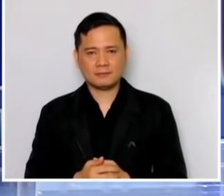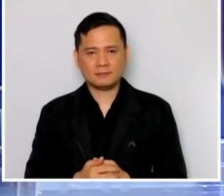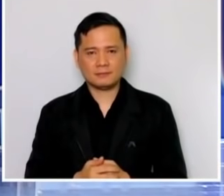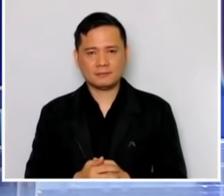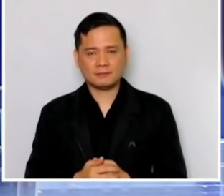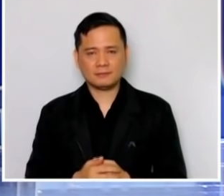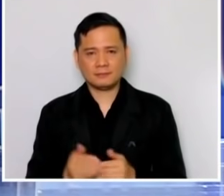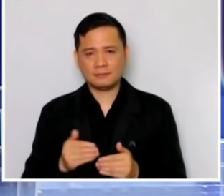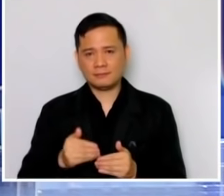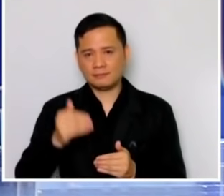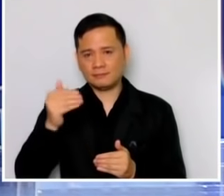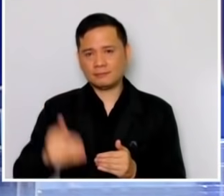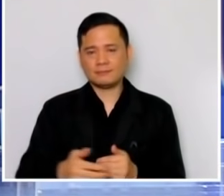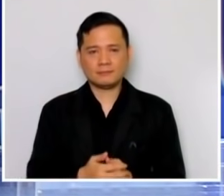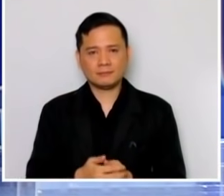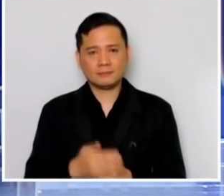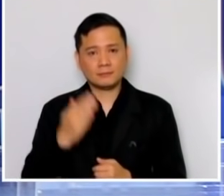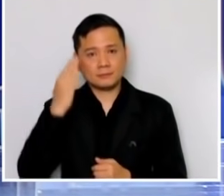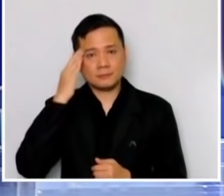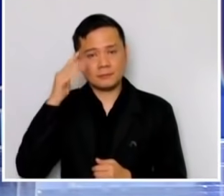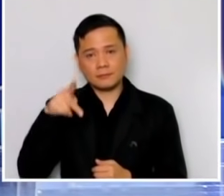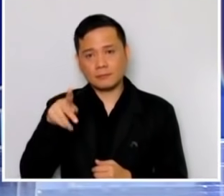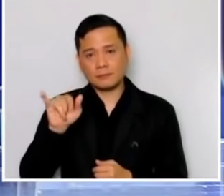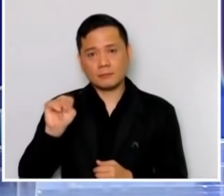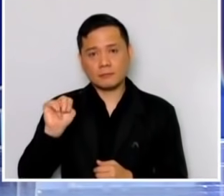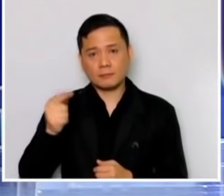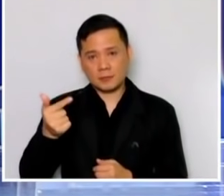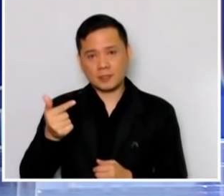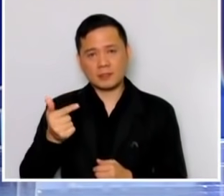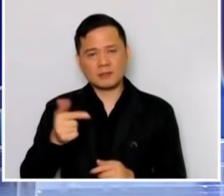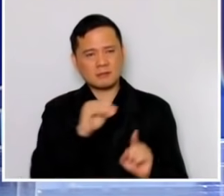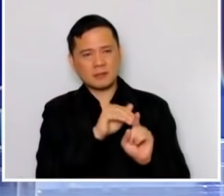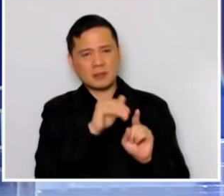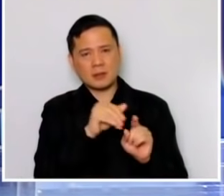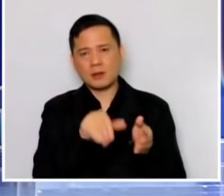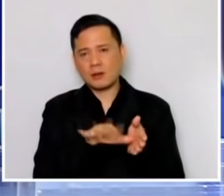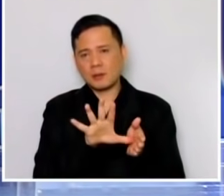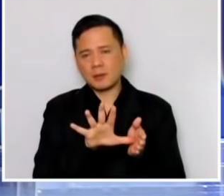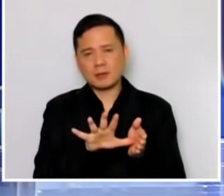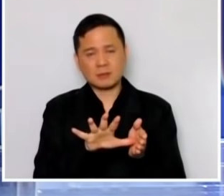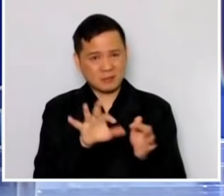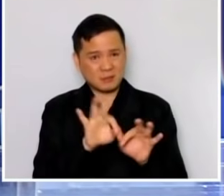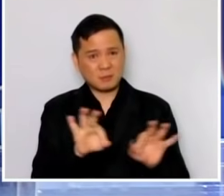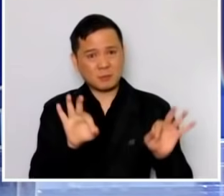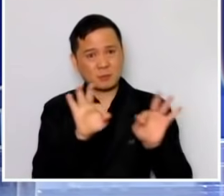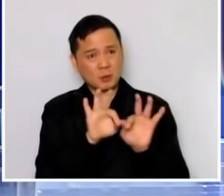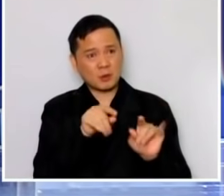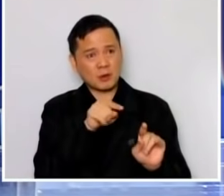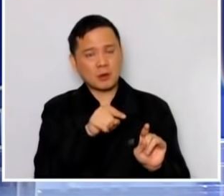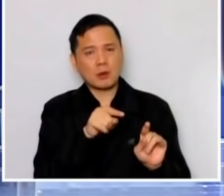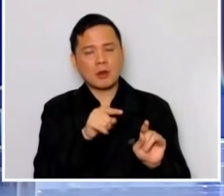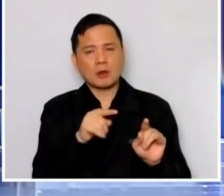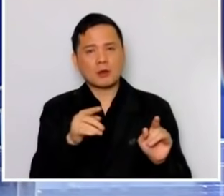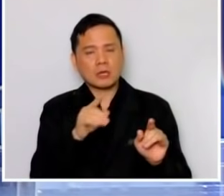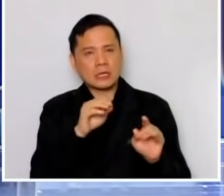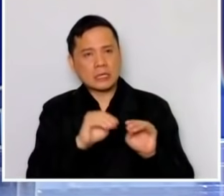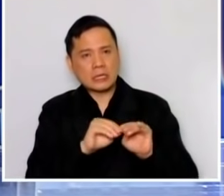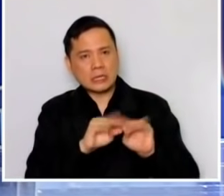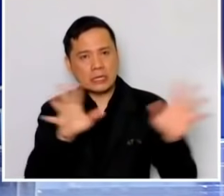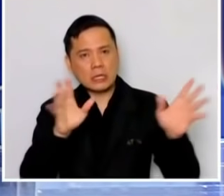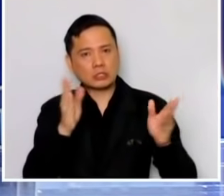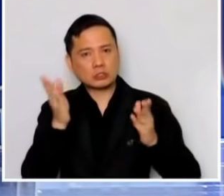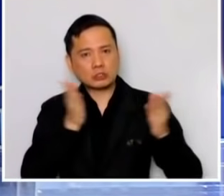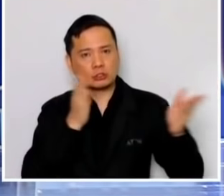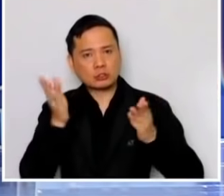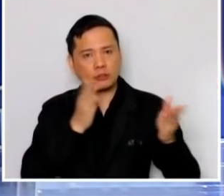Nanawagan sa COMELEC si Senator Ping Lacson na maging transparent kaugnay sa mga operator na nag-aalok ng serbisyo sa